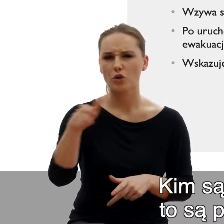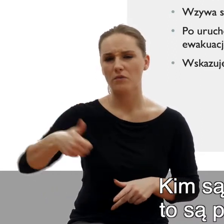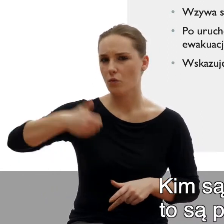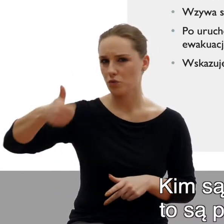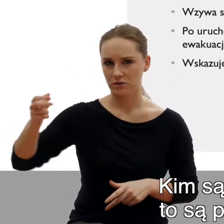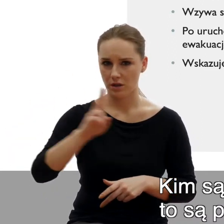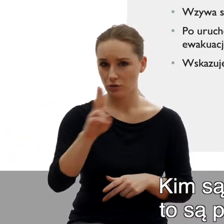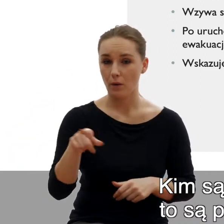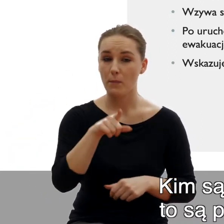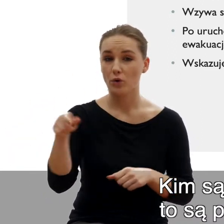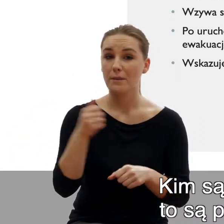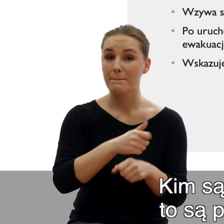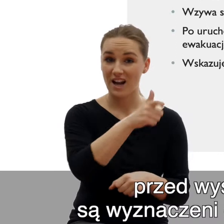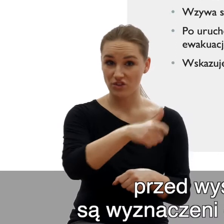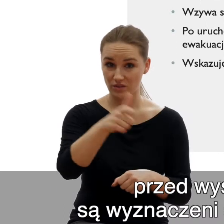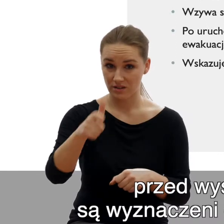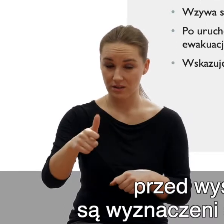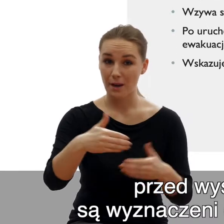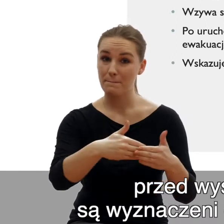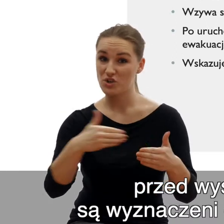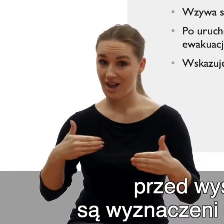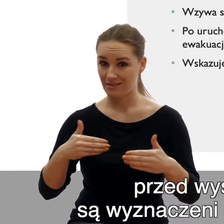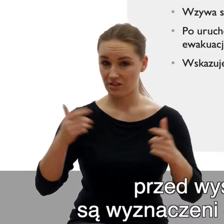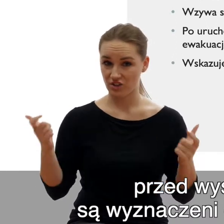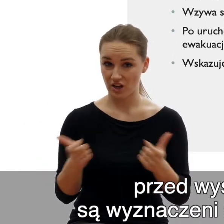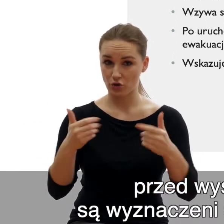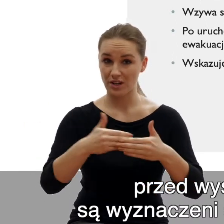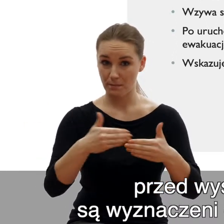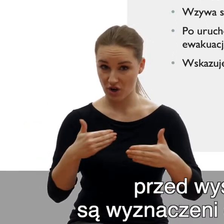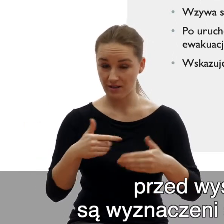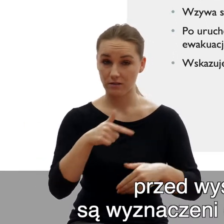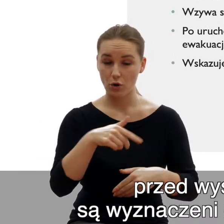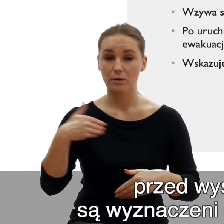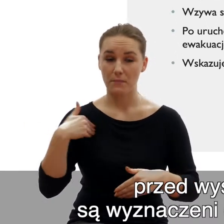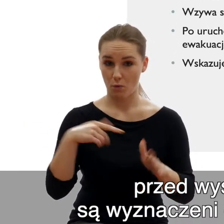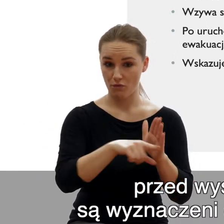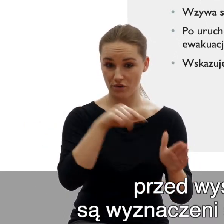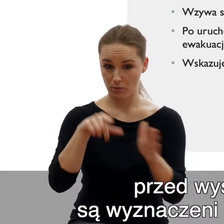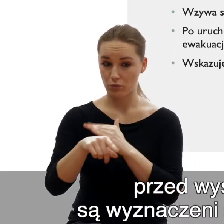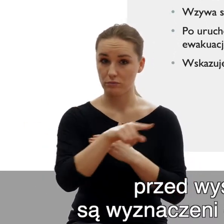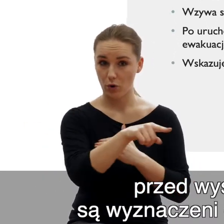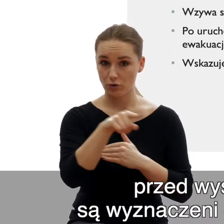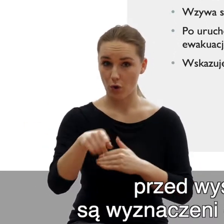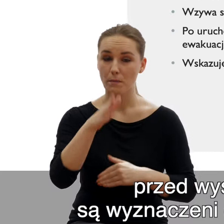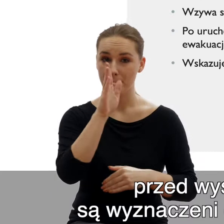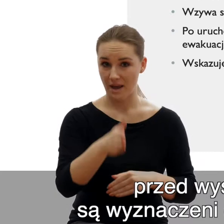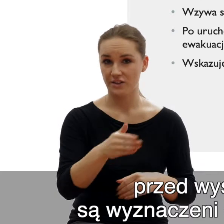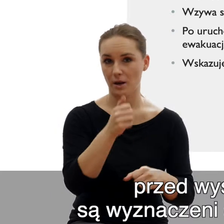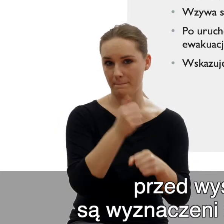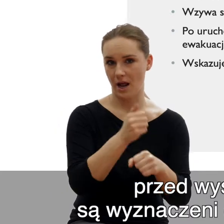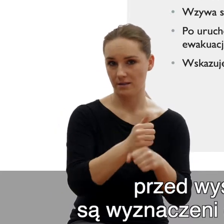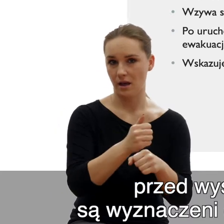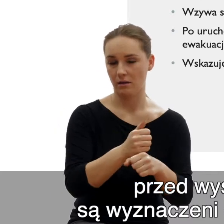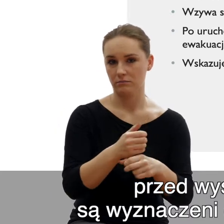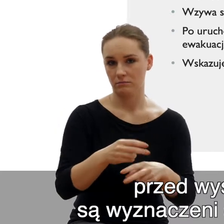tym momencie przed wystąpieniem jakiegokolwiek zagrożenia są wyznaczeni do tego, żeby pracować